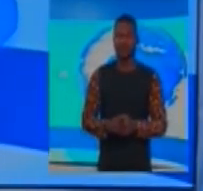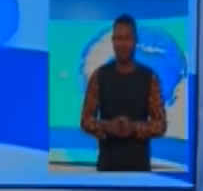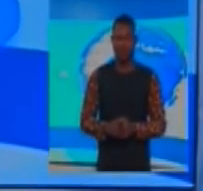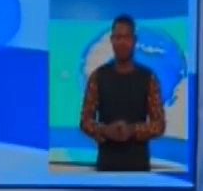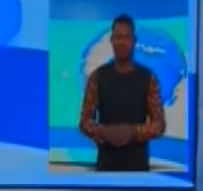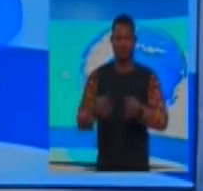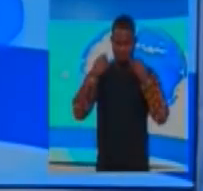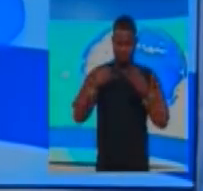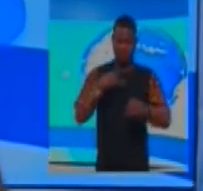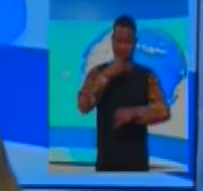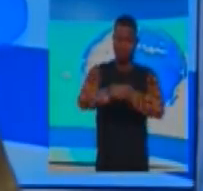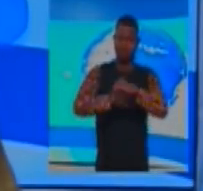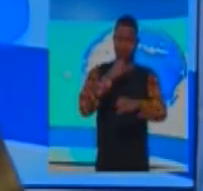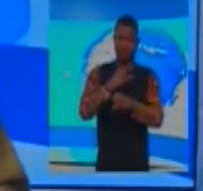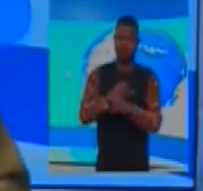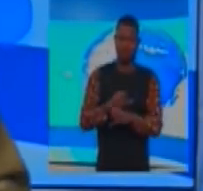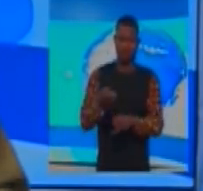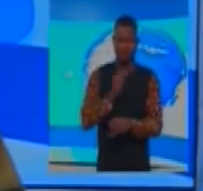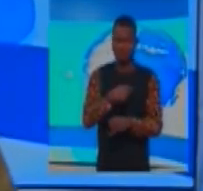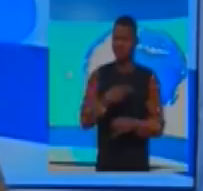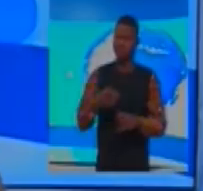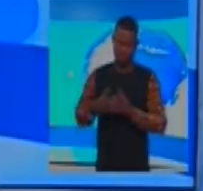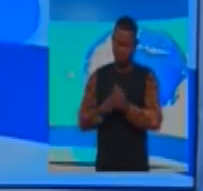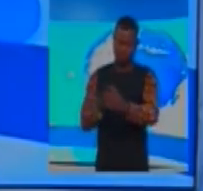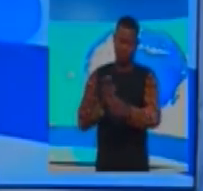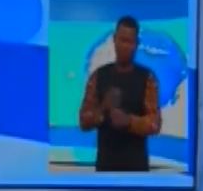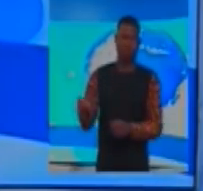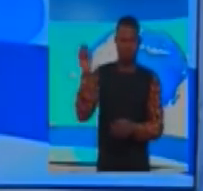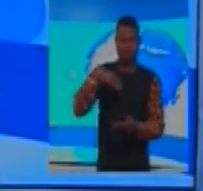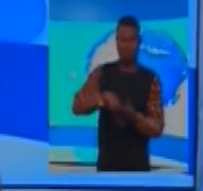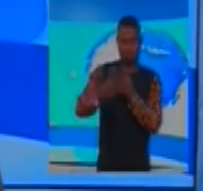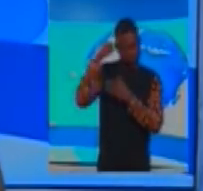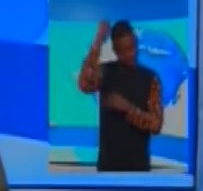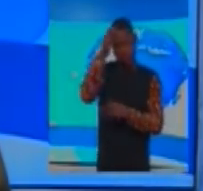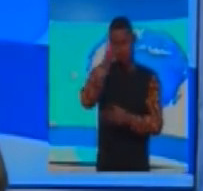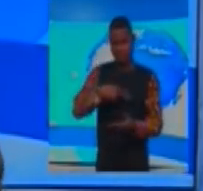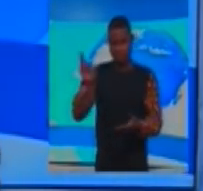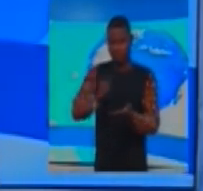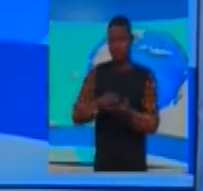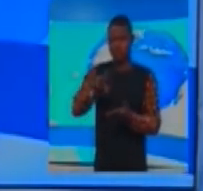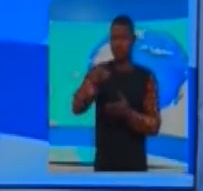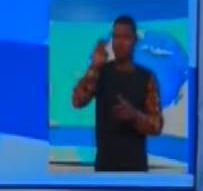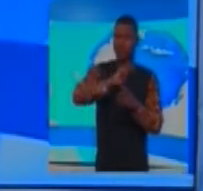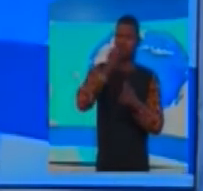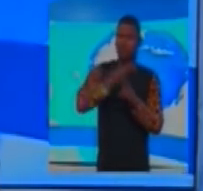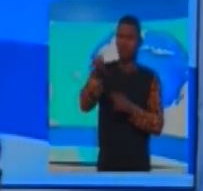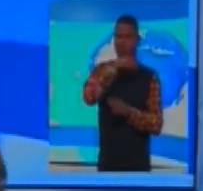L'actualité hors du Burkina Faso nous conduit au Soudan où l'accord trouvé entre l'armée au pouvoir et les